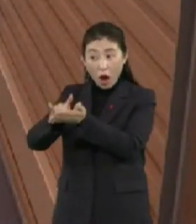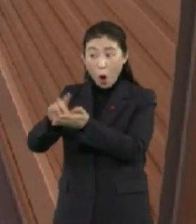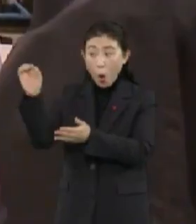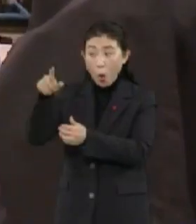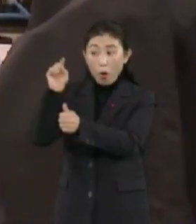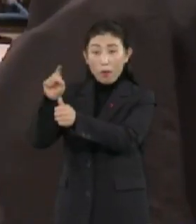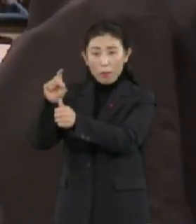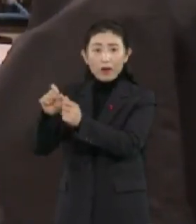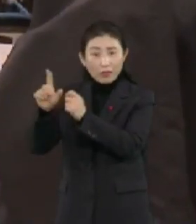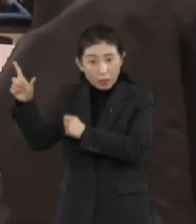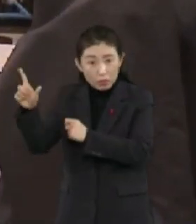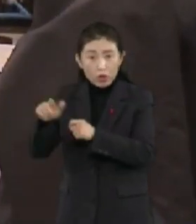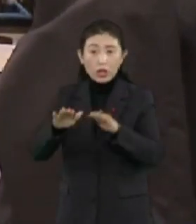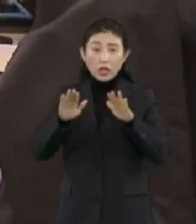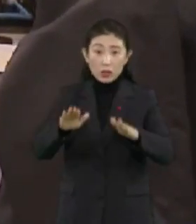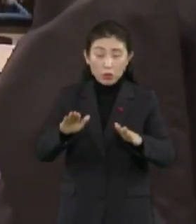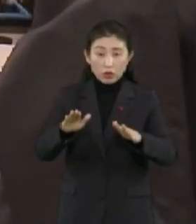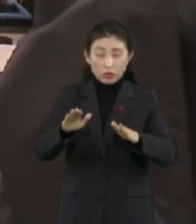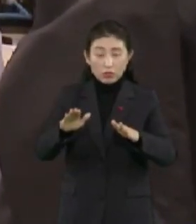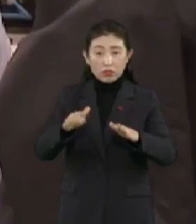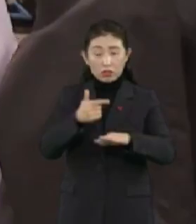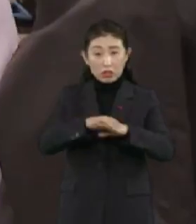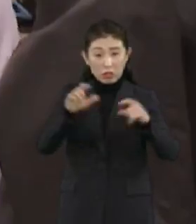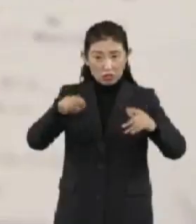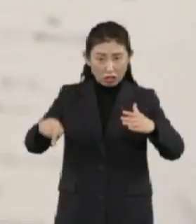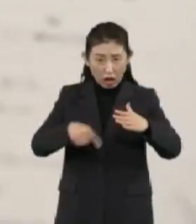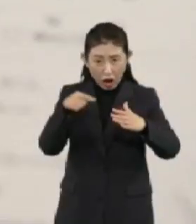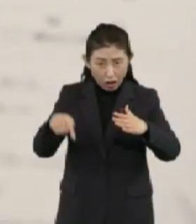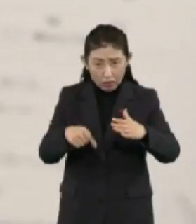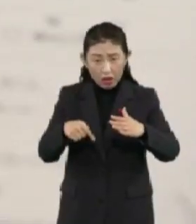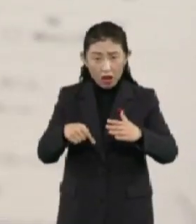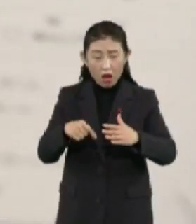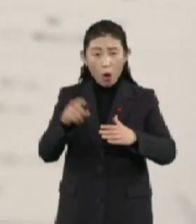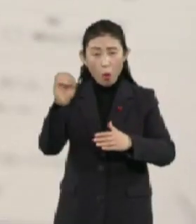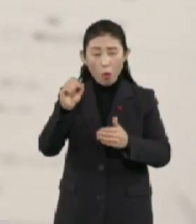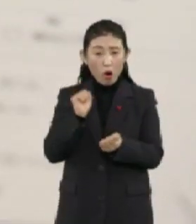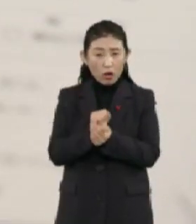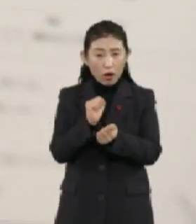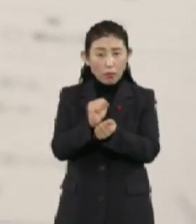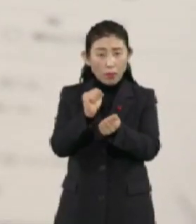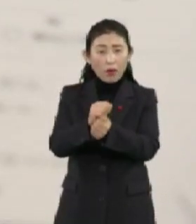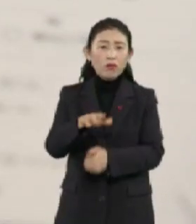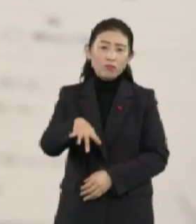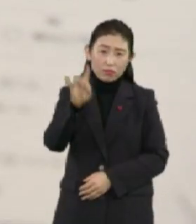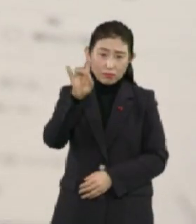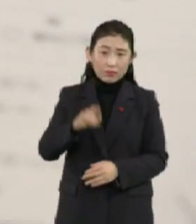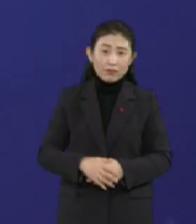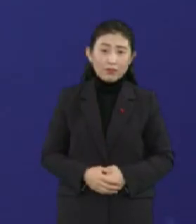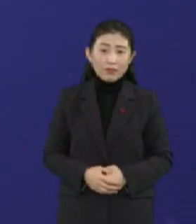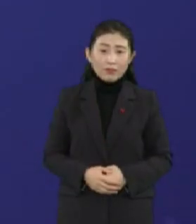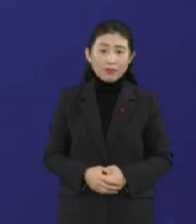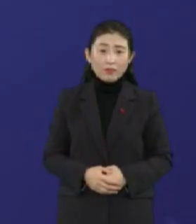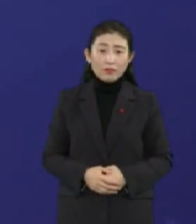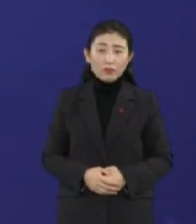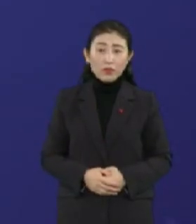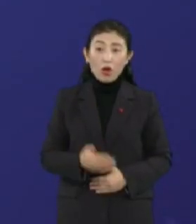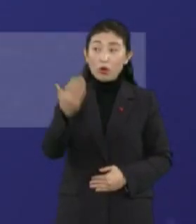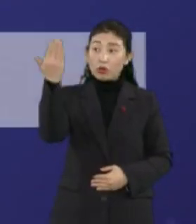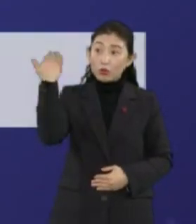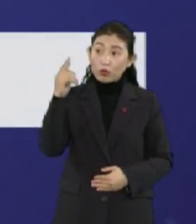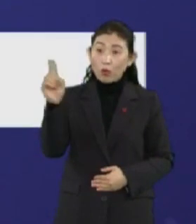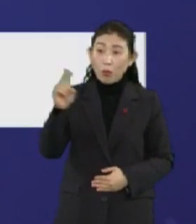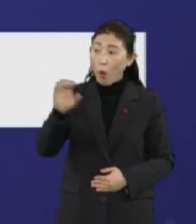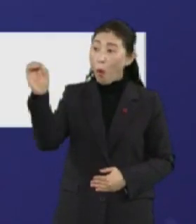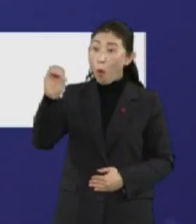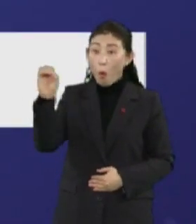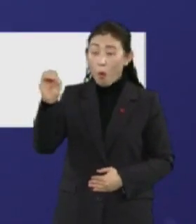입국자가 다수였지만 이번 레슬링부 호텔 온천 매개로 지역사회 연쇄 감염은 처음입니다. 그동안에 나온 오미크론